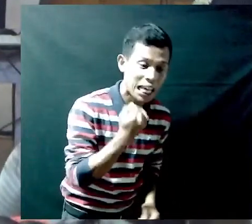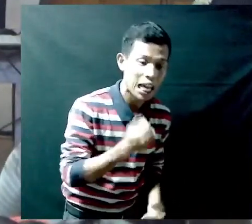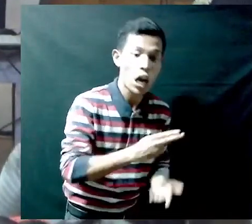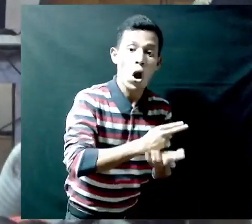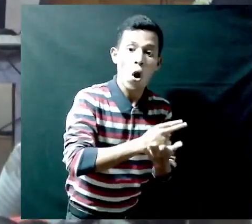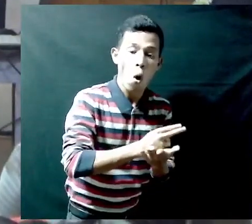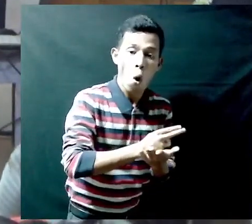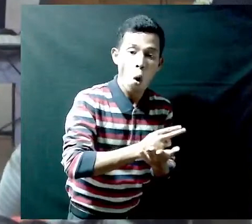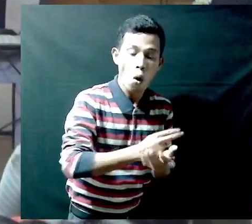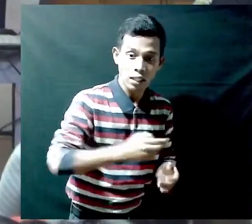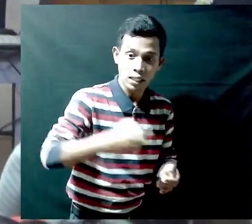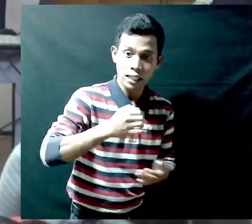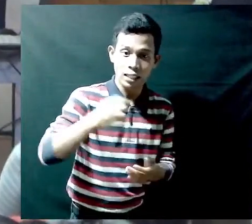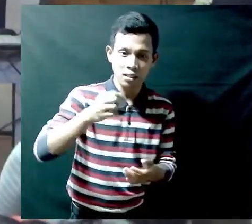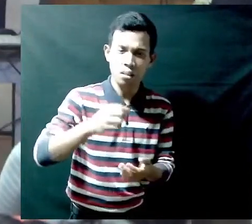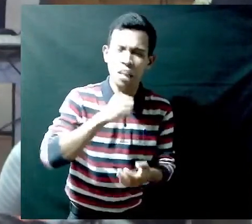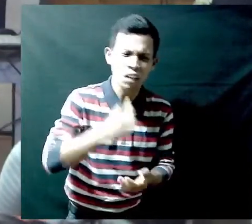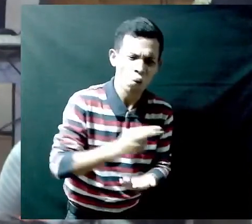hindi banal.